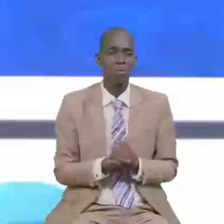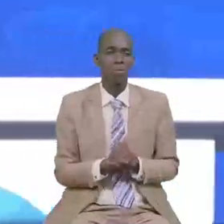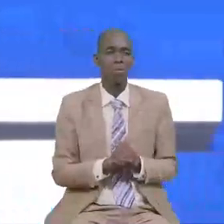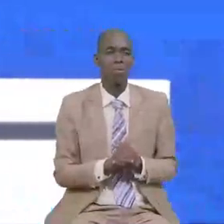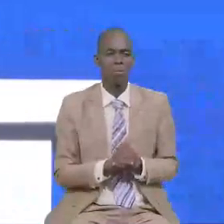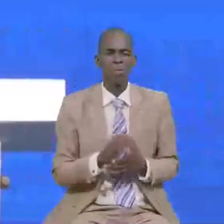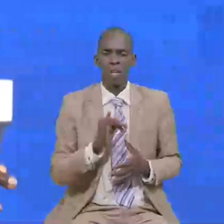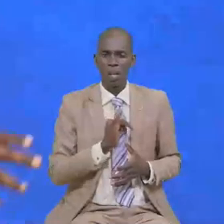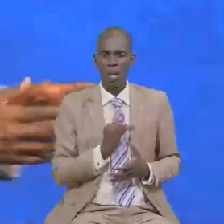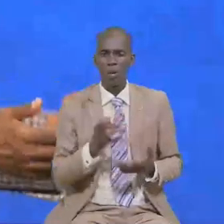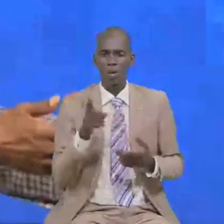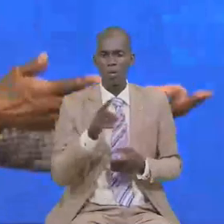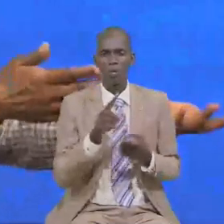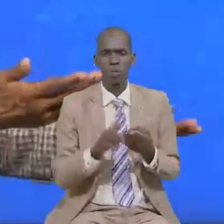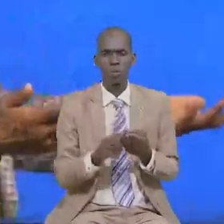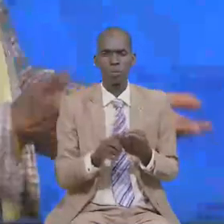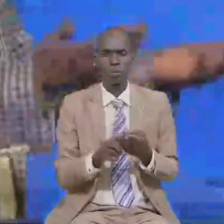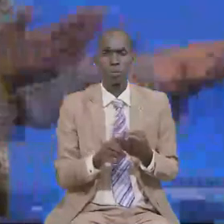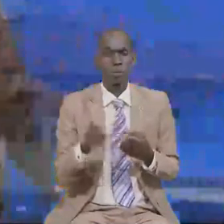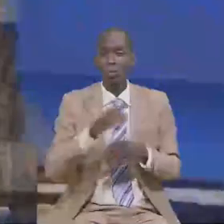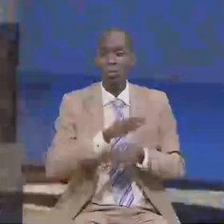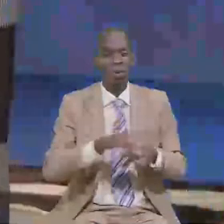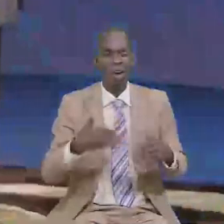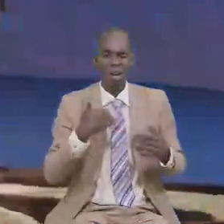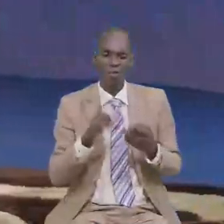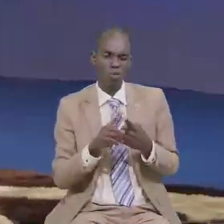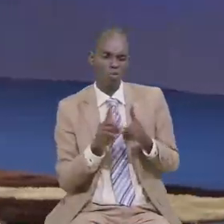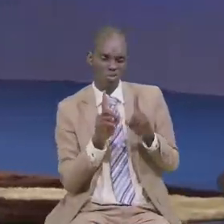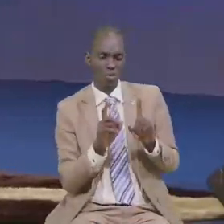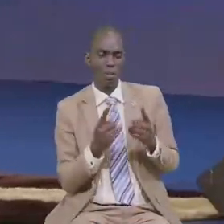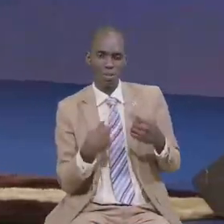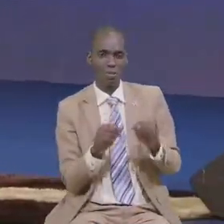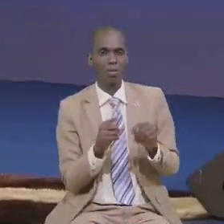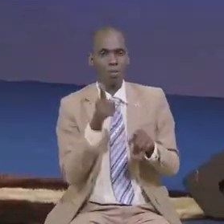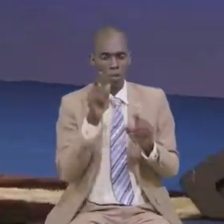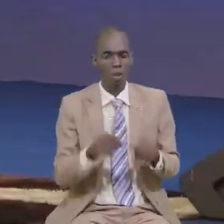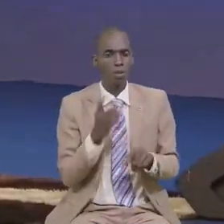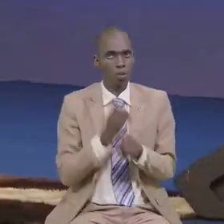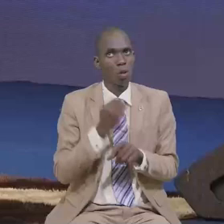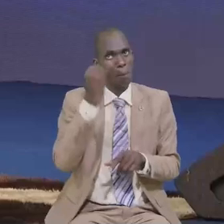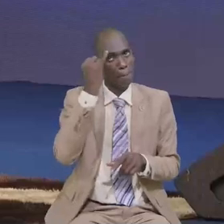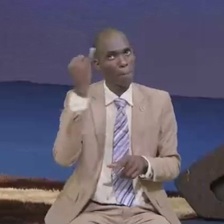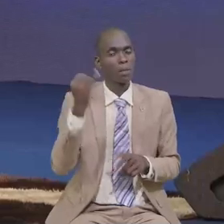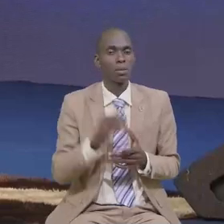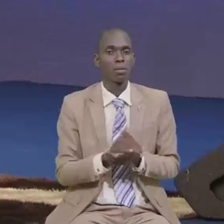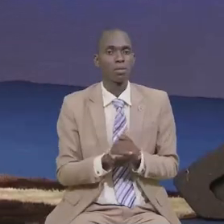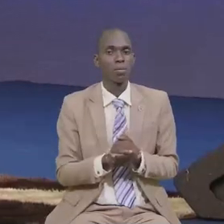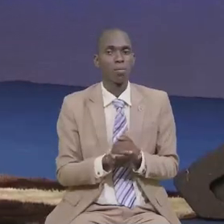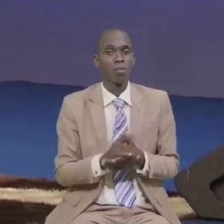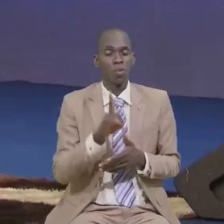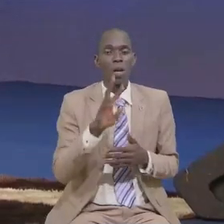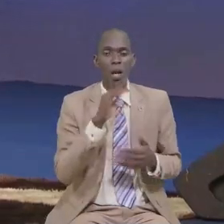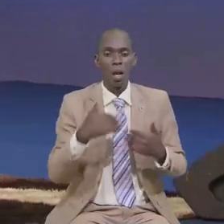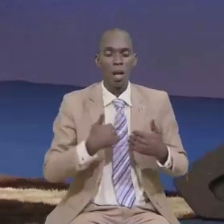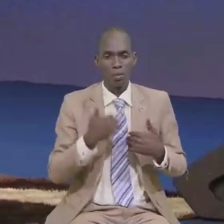sauver toi-même. Tu ne dois même pas essayer cela, imaginer cela. Tu portes